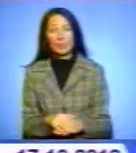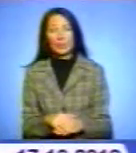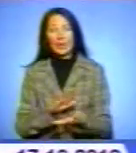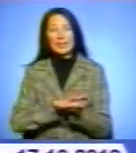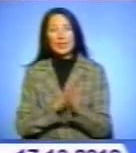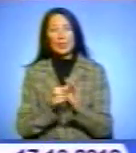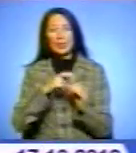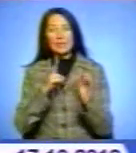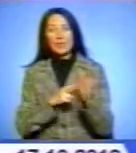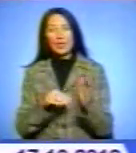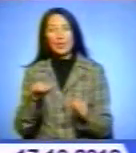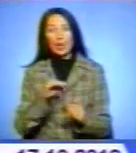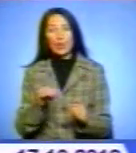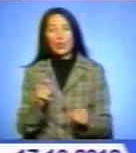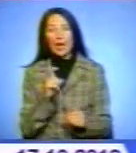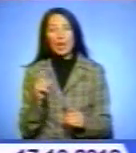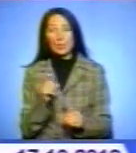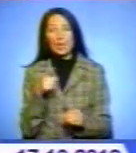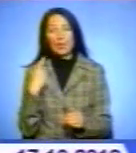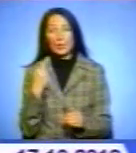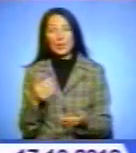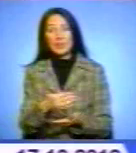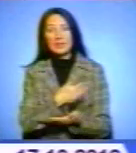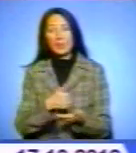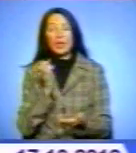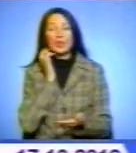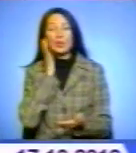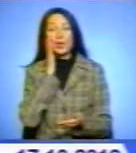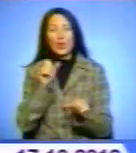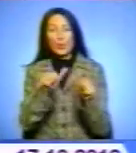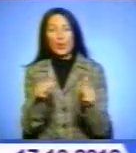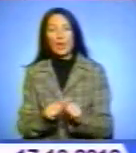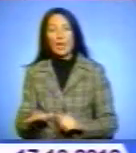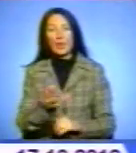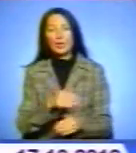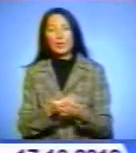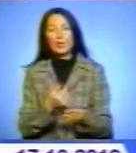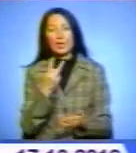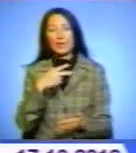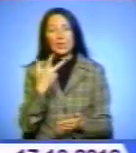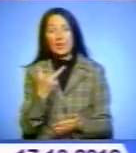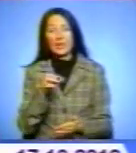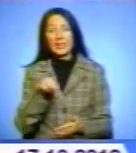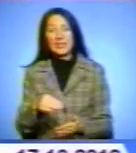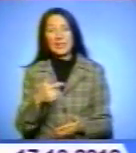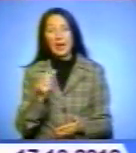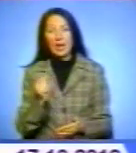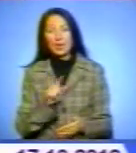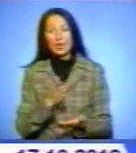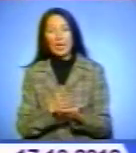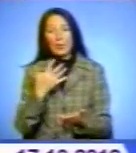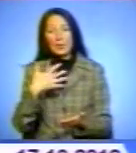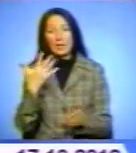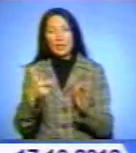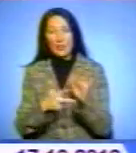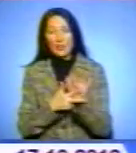Станом на 17 жовтня господарства області зібрали цукрові буряки на площі майже 23 тисячі гектарів, що становить